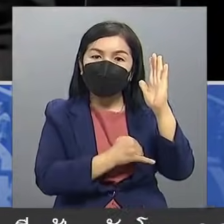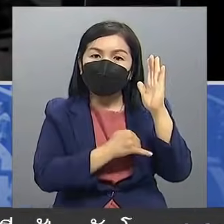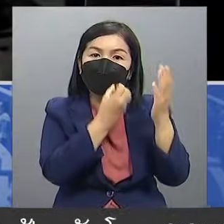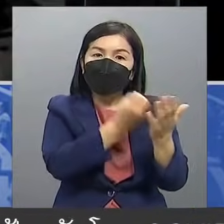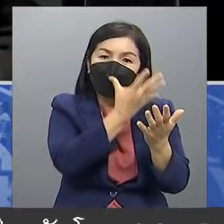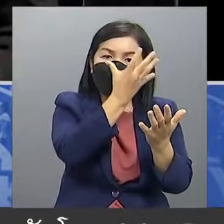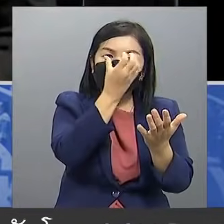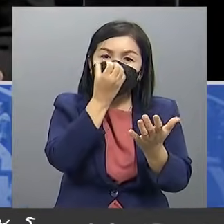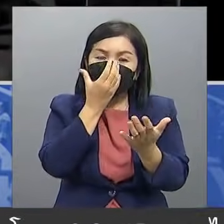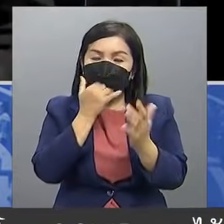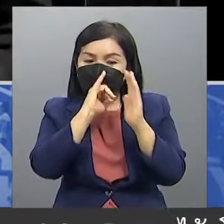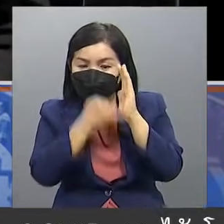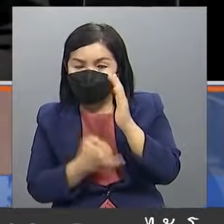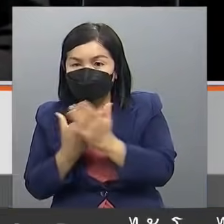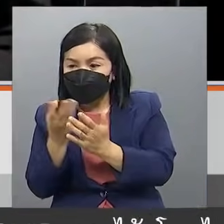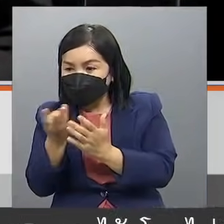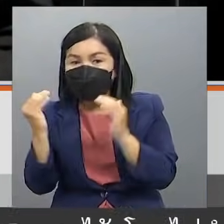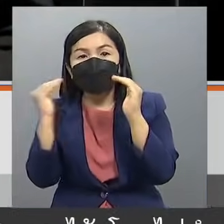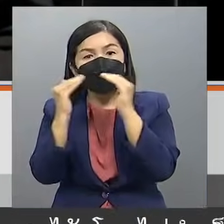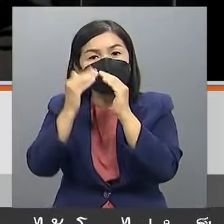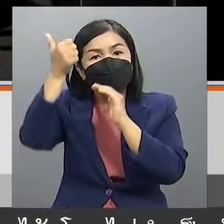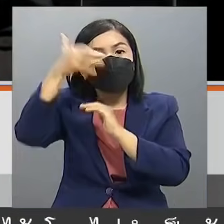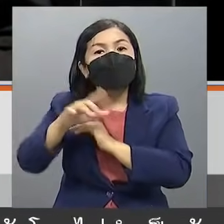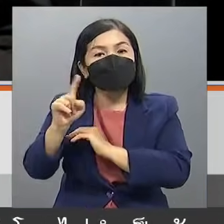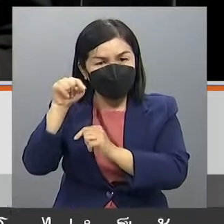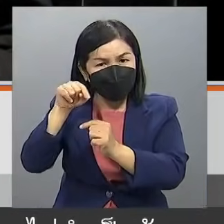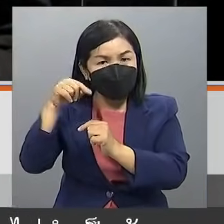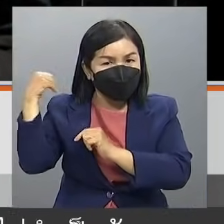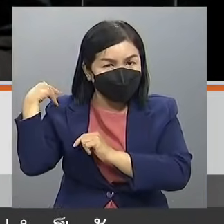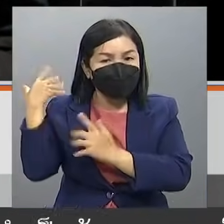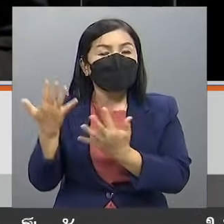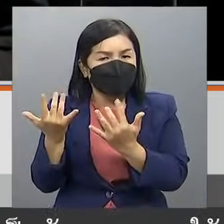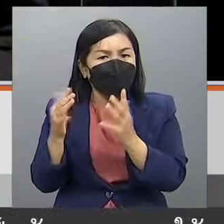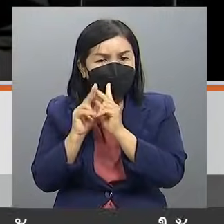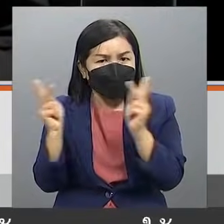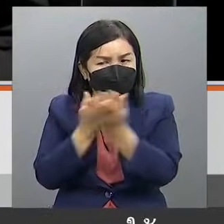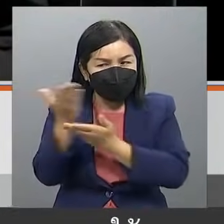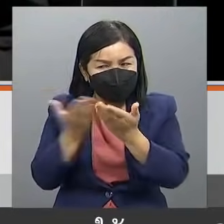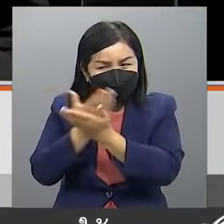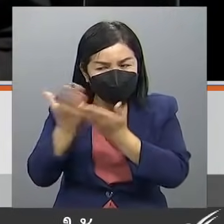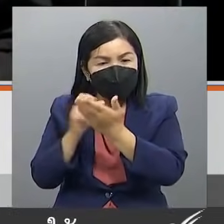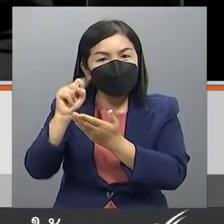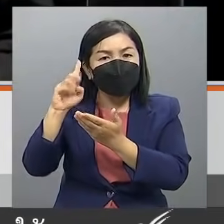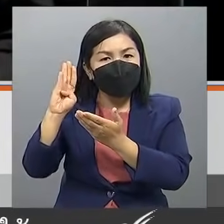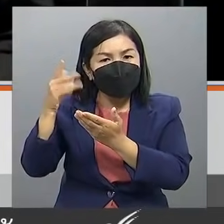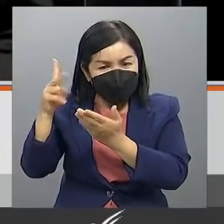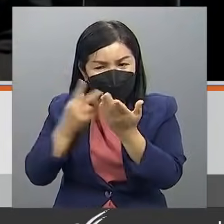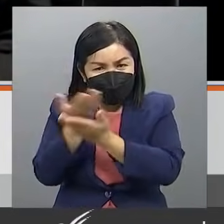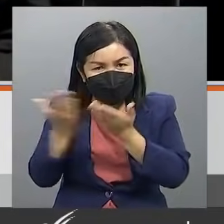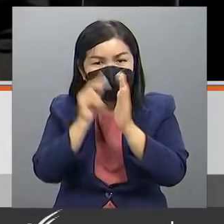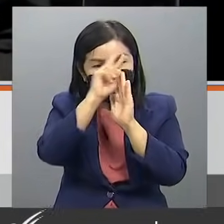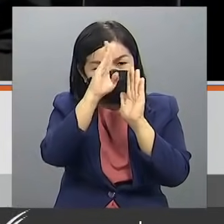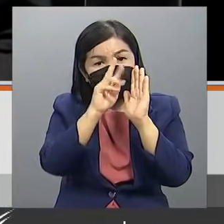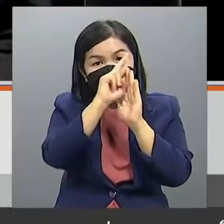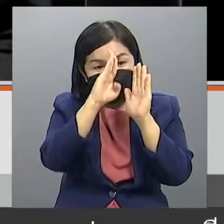ก็วันนี้ก็เมื่อกี้ก็กำลังให้สปค.พิจารณาอยู่นะก็กฎหมายว่าไงนะผมคิดว่าถ้ามันได้มันก็ได้แหละ